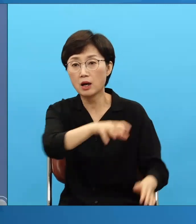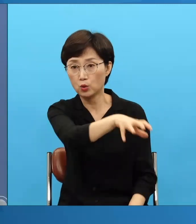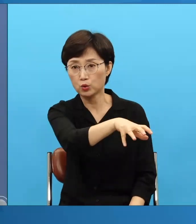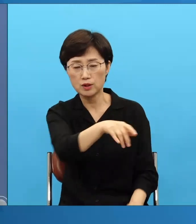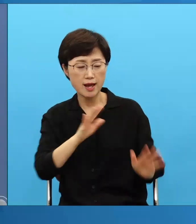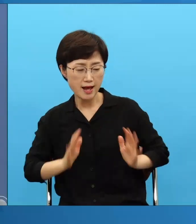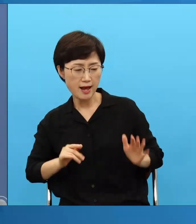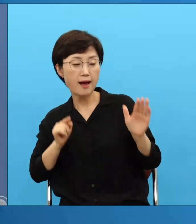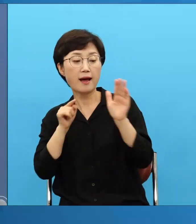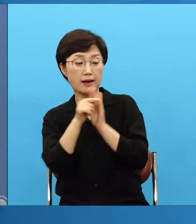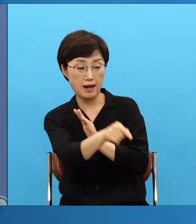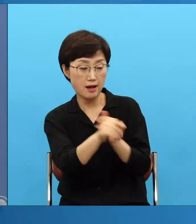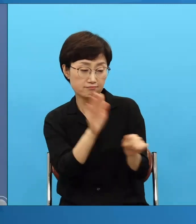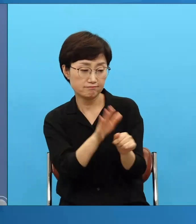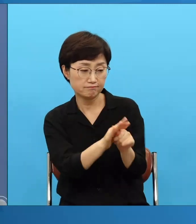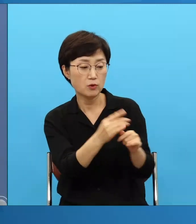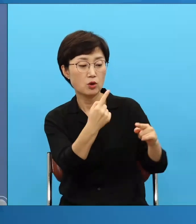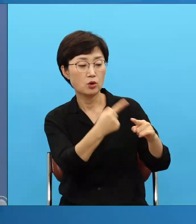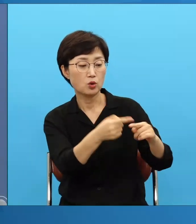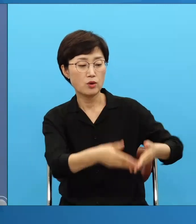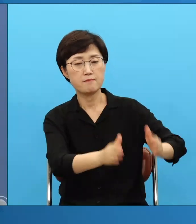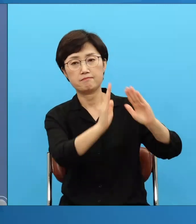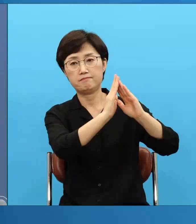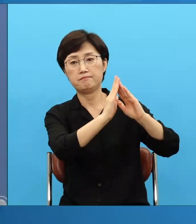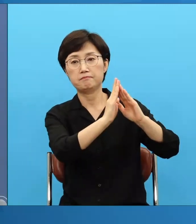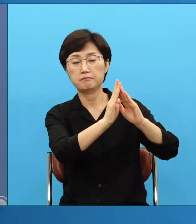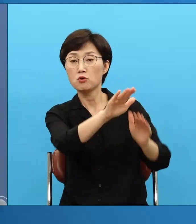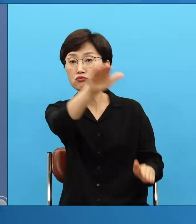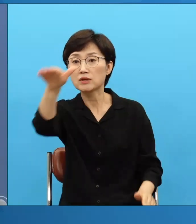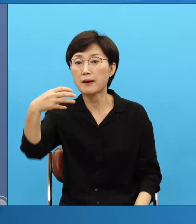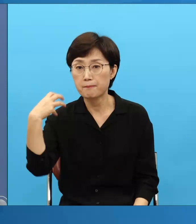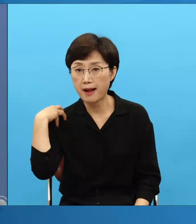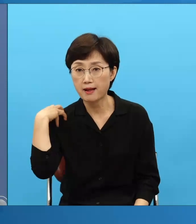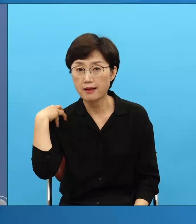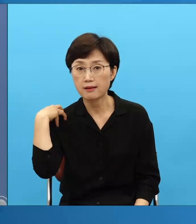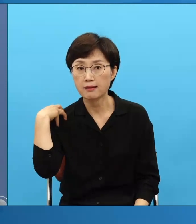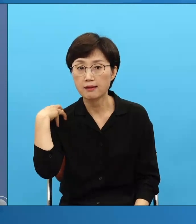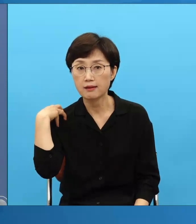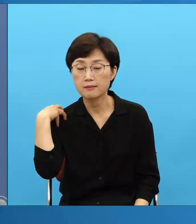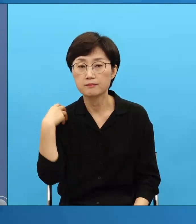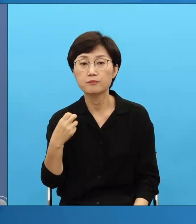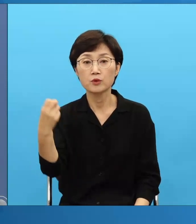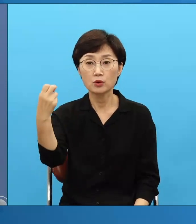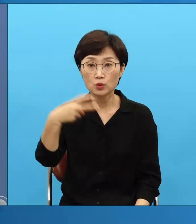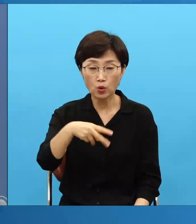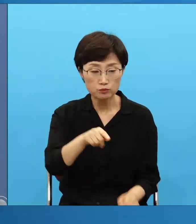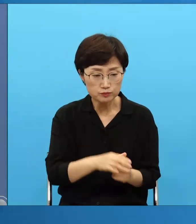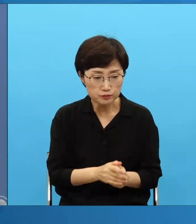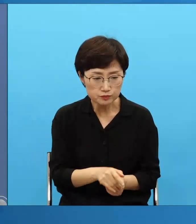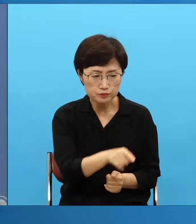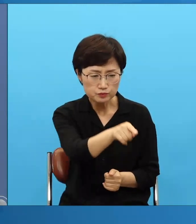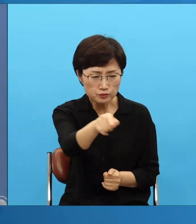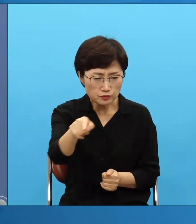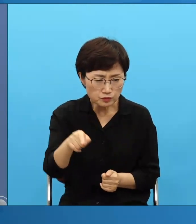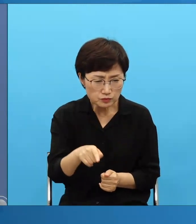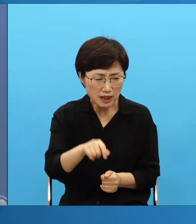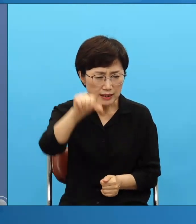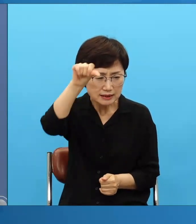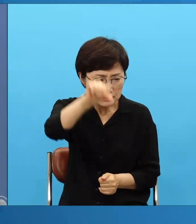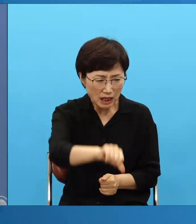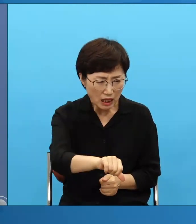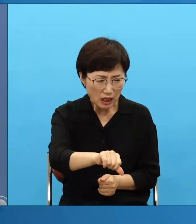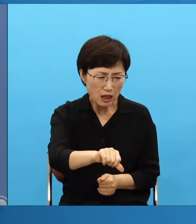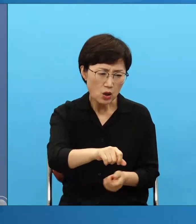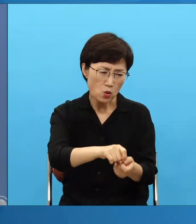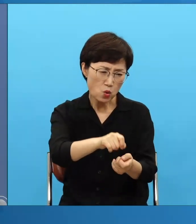establish churches in the places where churches do not exist. 너무 오래돼서 재앙을 만나게 되는데 그걸 막으러 가야 됩니다. And